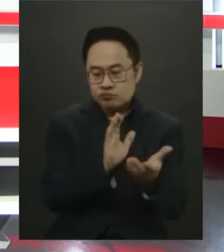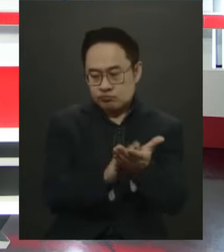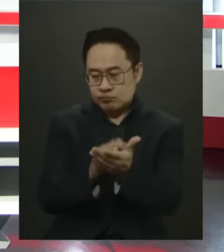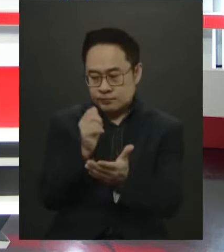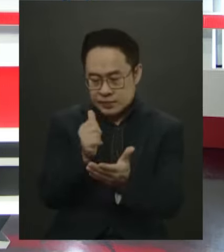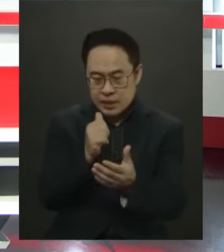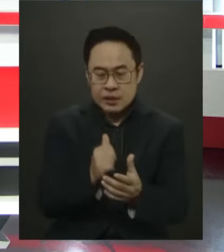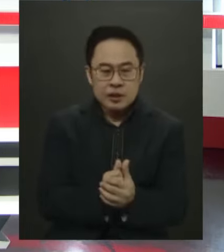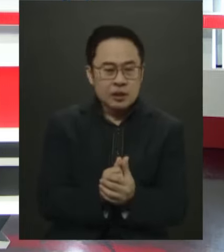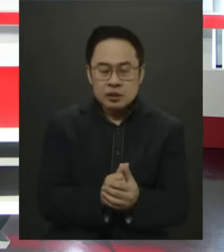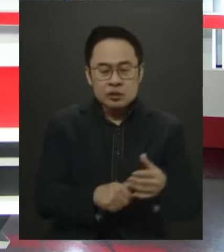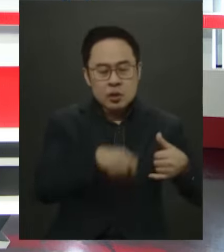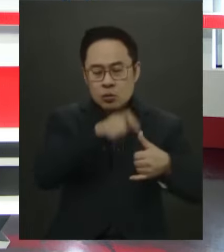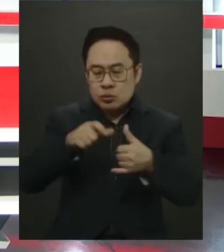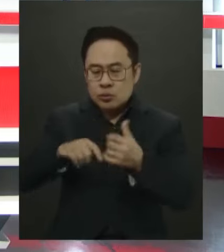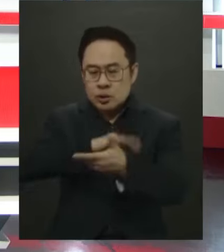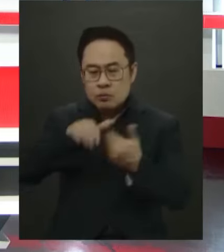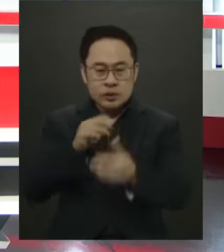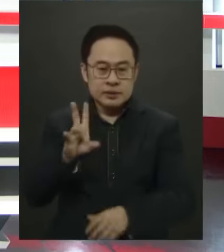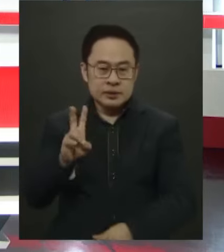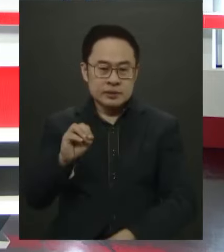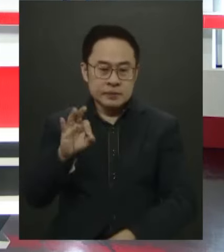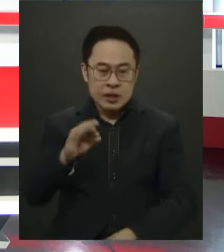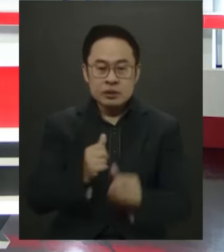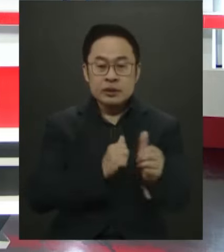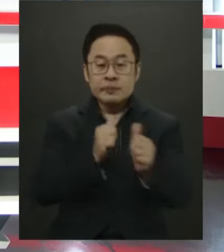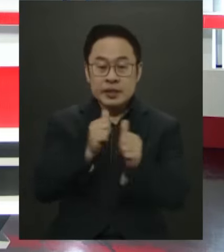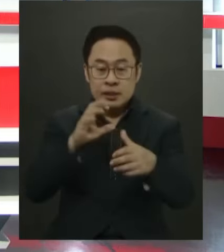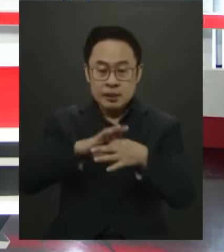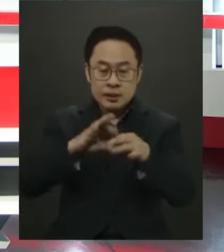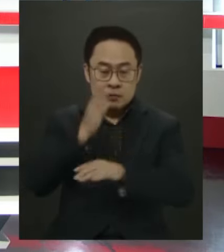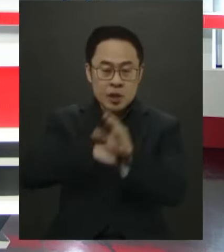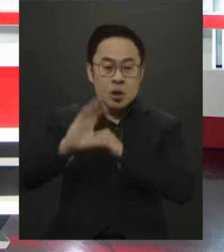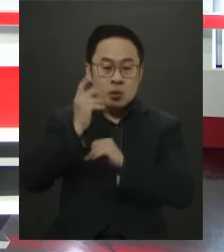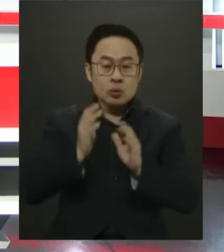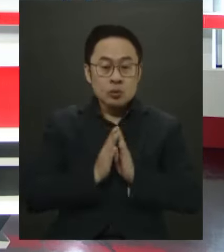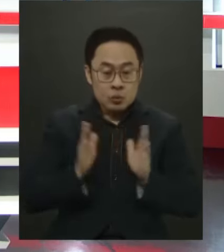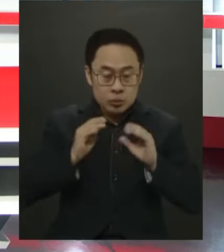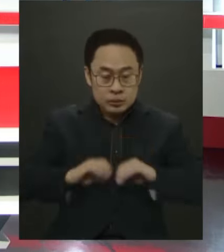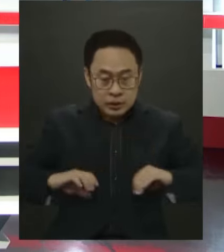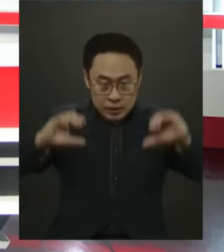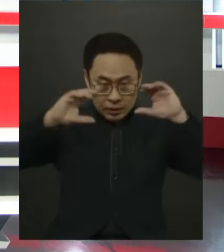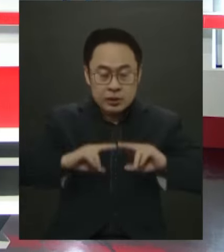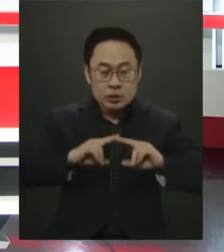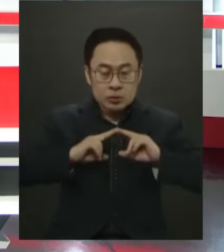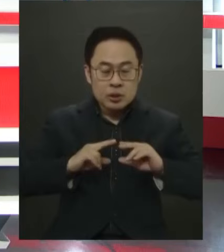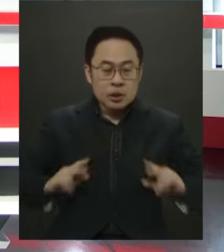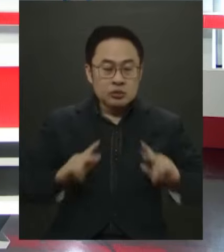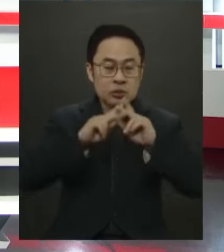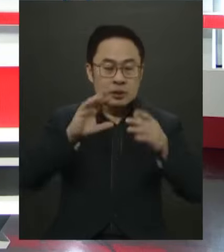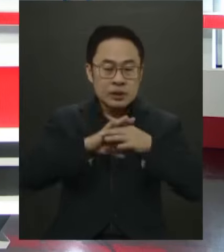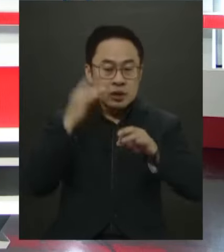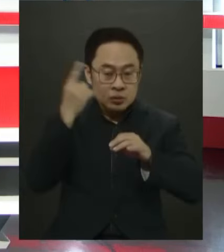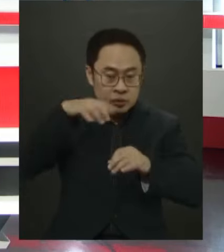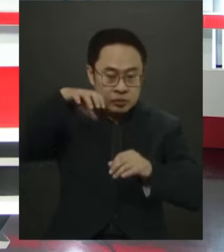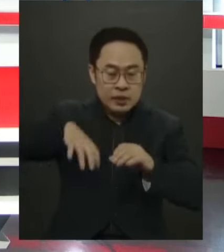แล้วก็รวมไปถึงทั้ง79นักกีฬาไทยที่ไปลุยพาราลิมปิกเกมนะครับขอบคุณทุกภาคส่วนจริงๆนะครับทั้งกระทรวงการท่องเที่ยวและกีฬาการกีฬาแ